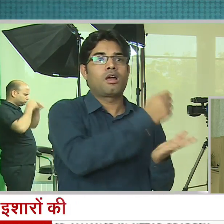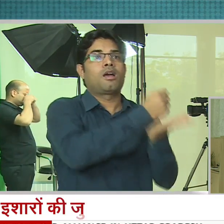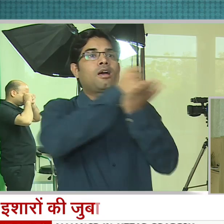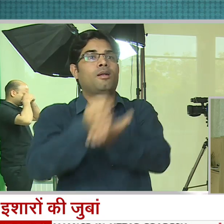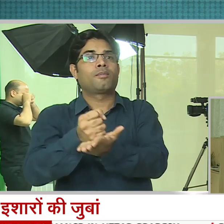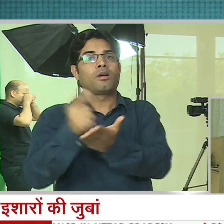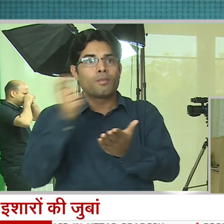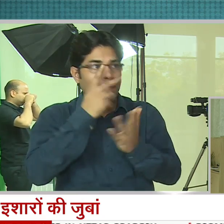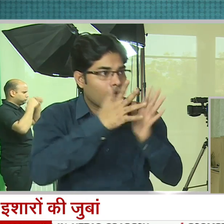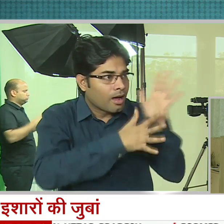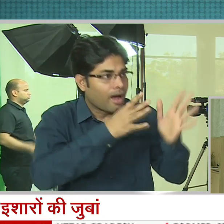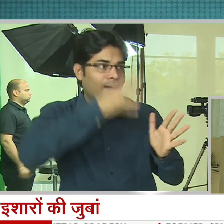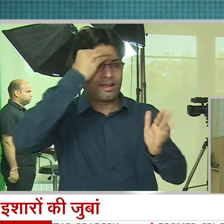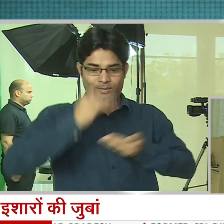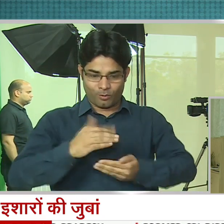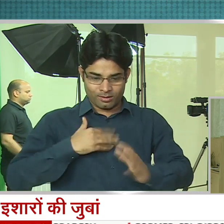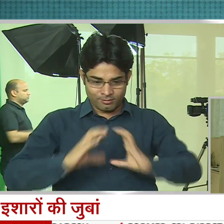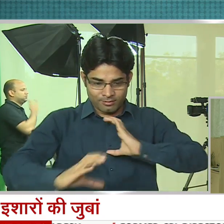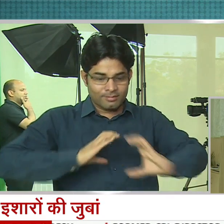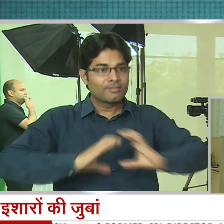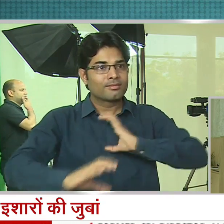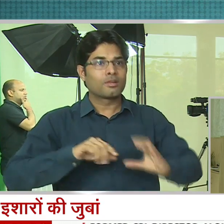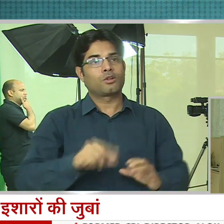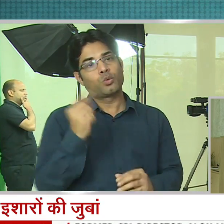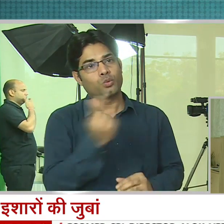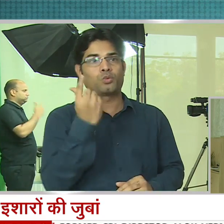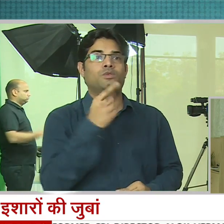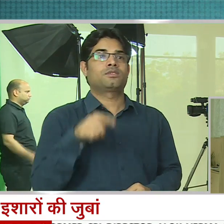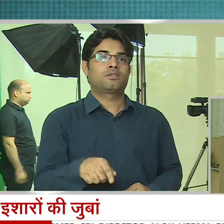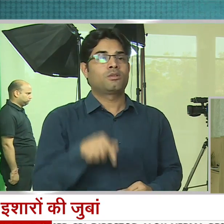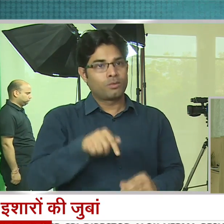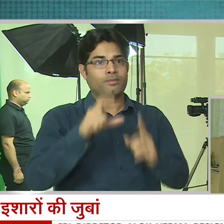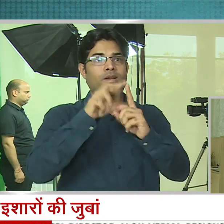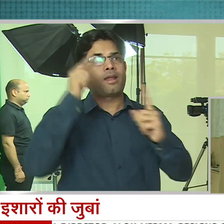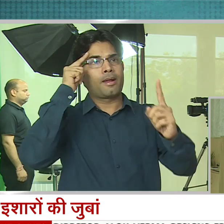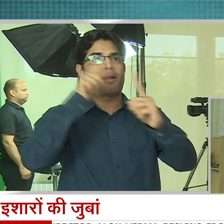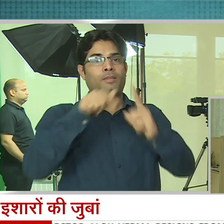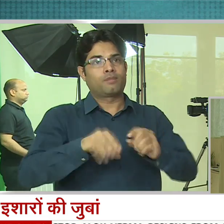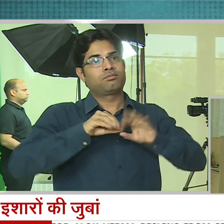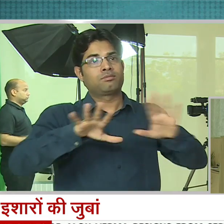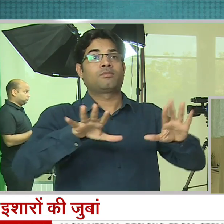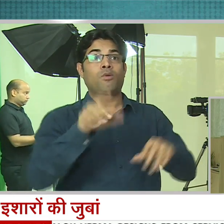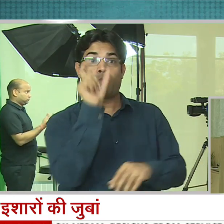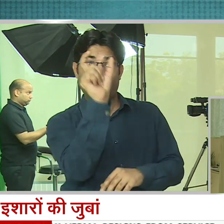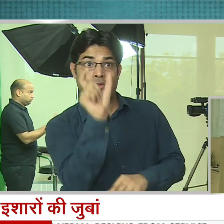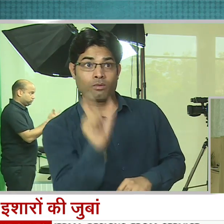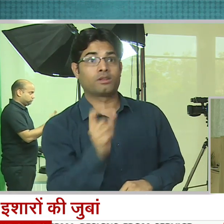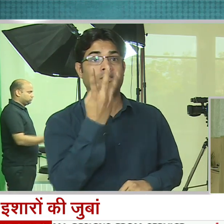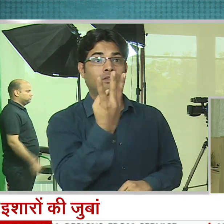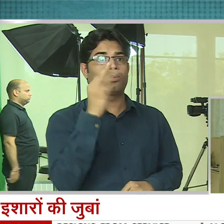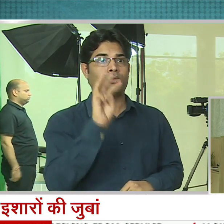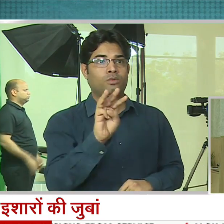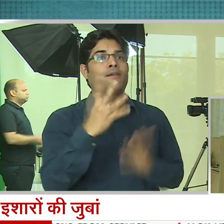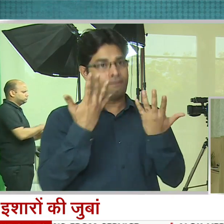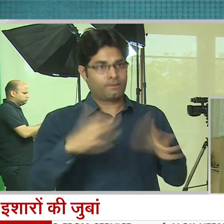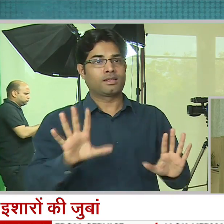साइन लैंग्वेज डिक्शनरी के थ्रू उनसे अच्छे से बात कर सकते हैं और साइनिंग सीख सकते हैं और अपने बच्चों से कम्युनिकेशन कर सकते हैं। वो इसके लिए बहुत यूज़फुल है, तो यही इसका एम है।